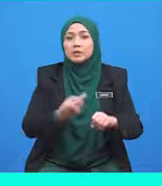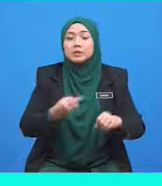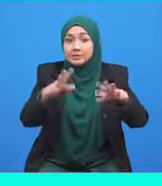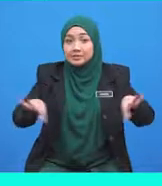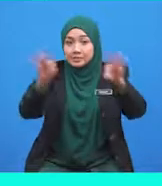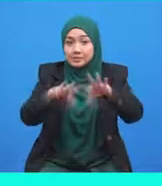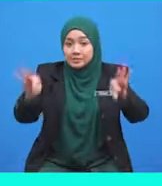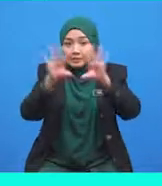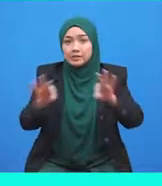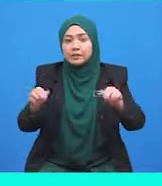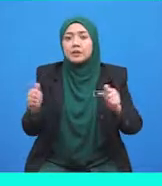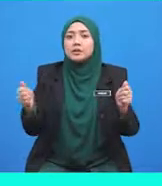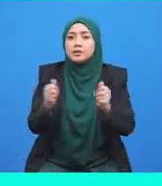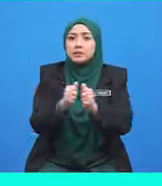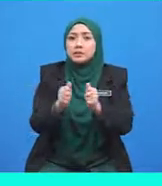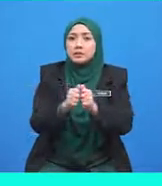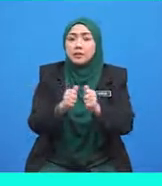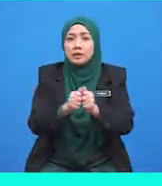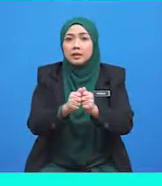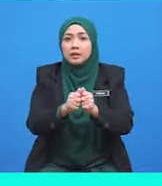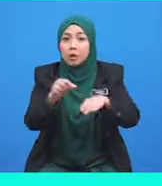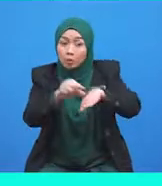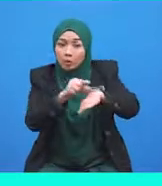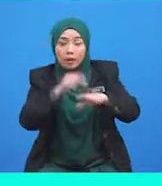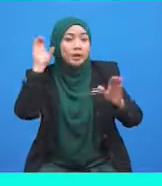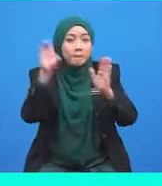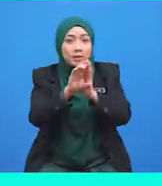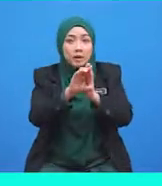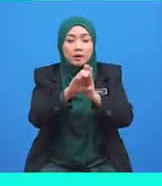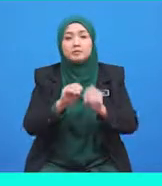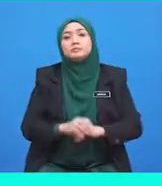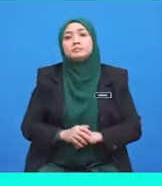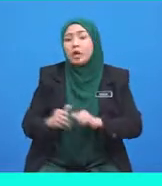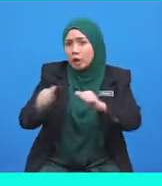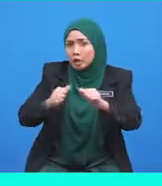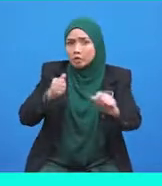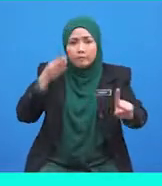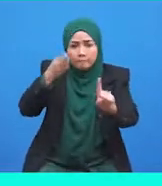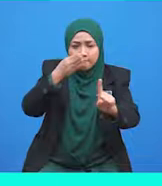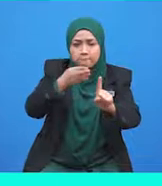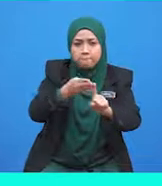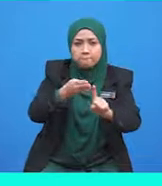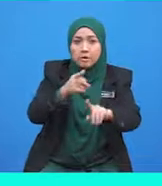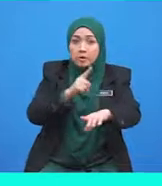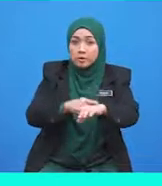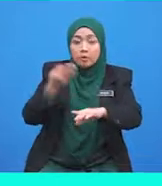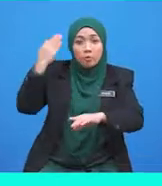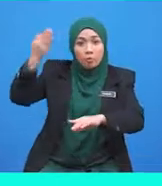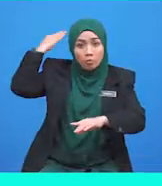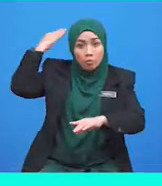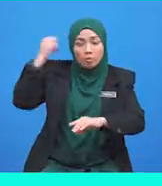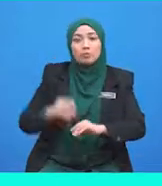tersebut? Bagus murid-murid, ia merupakan imej aktiviti memburu pada zaman prasejarah di Lexus,